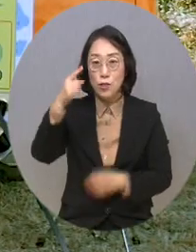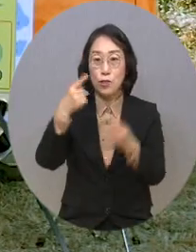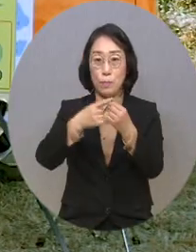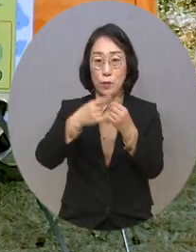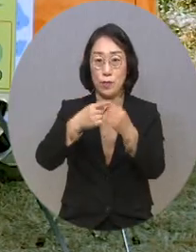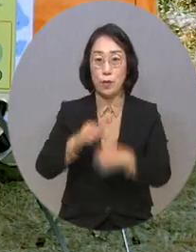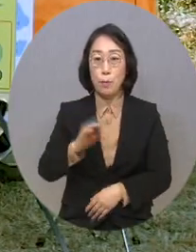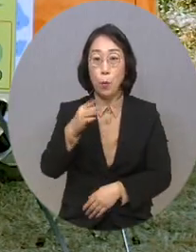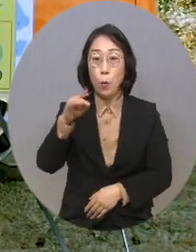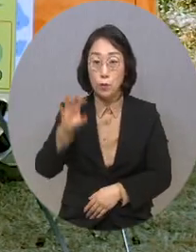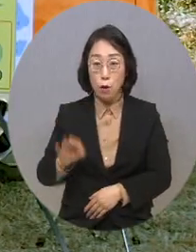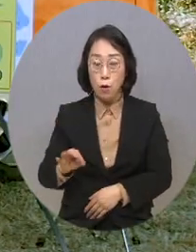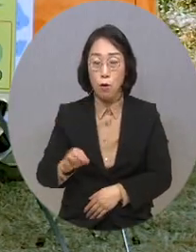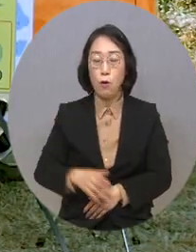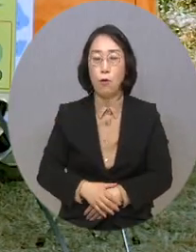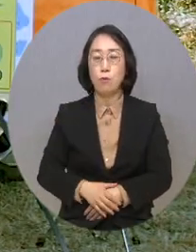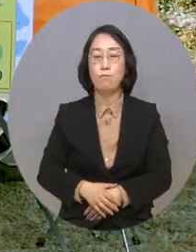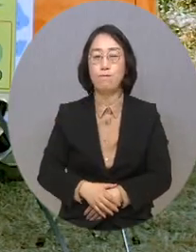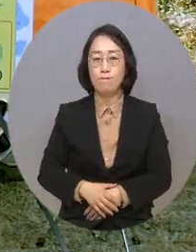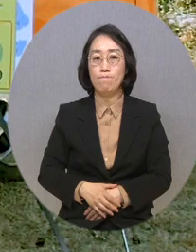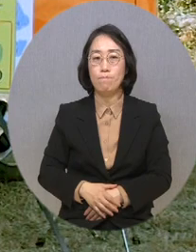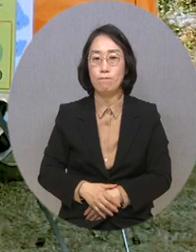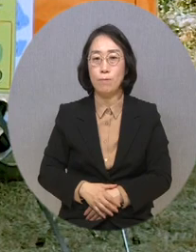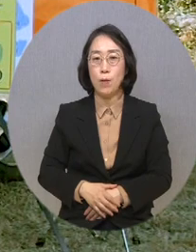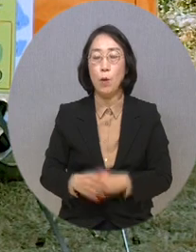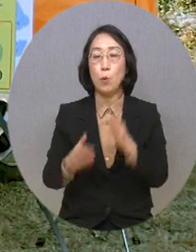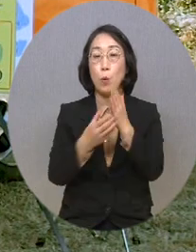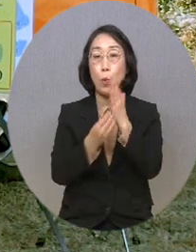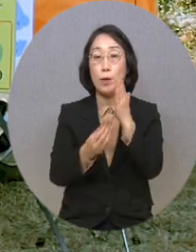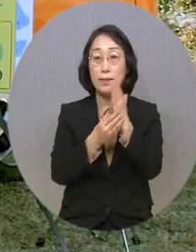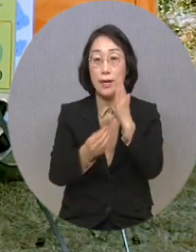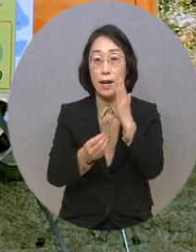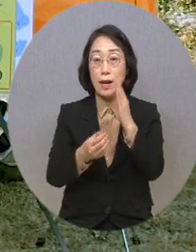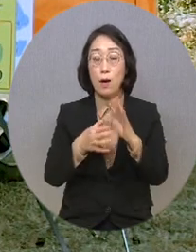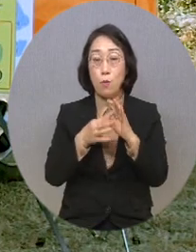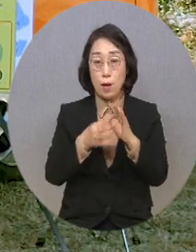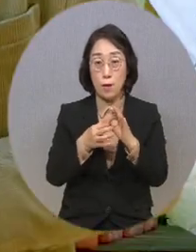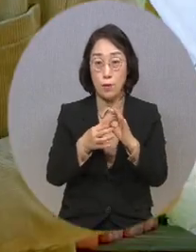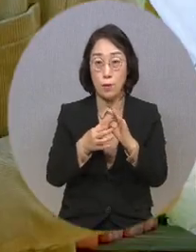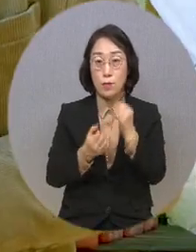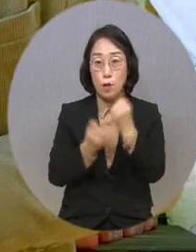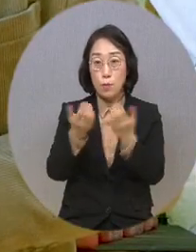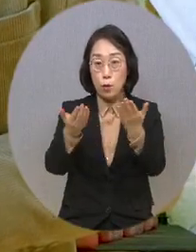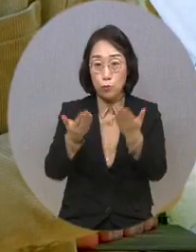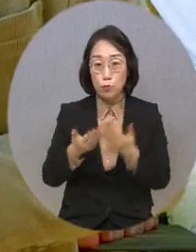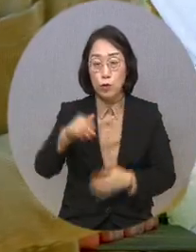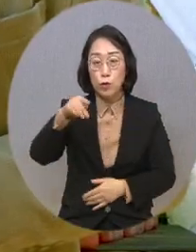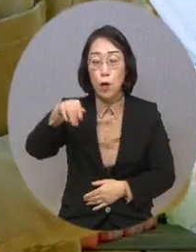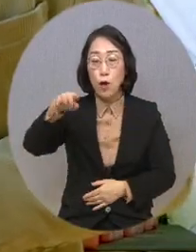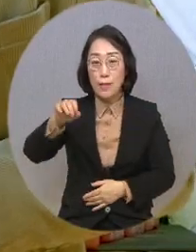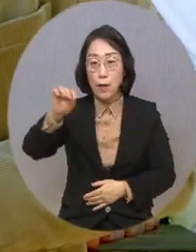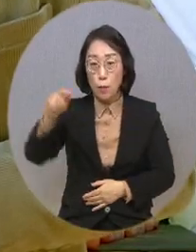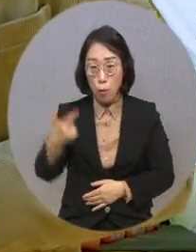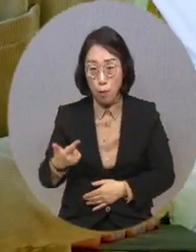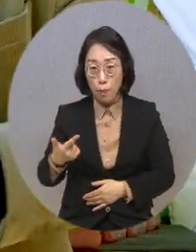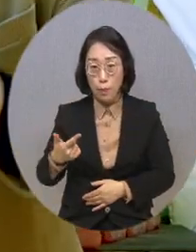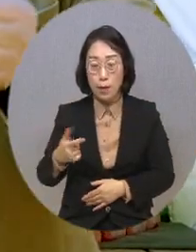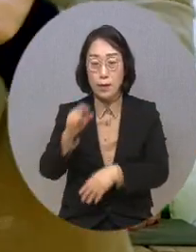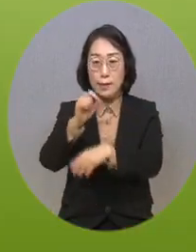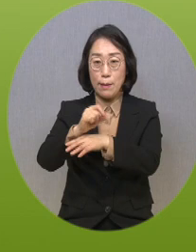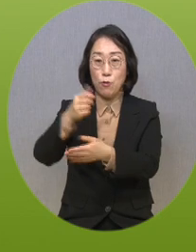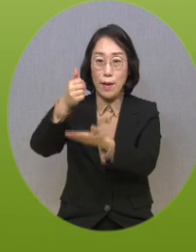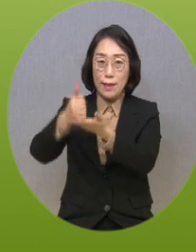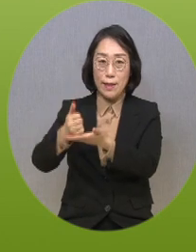번째입니다. 보성제다. 보성하면 녹차잖아요. 이 녹차에 대해서 설명해 주실 서상권 상무님 모시도록